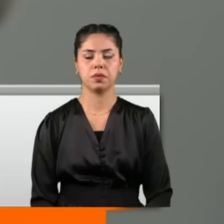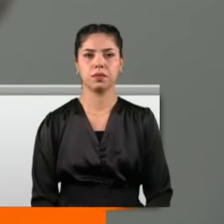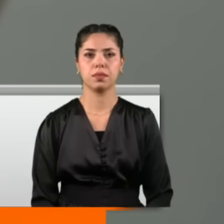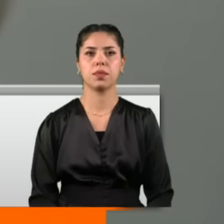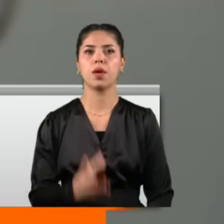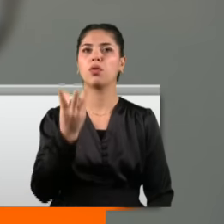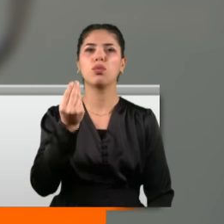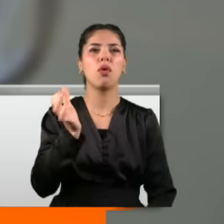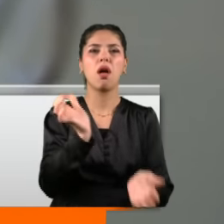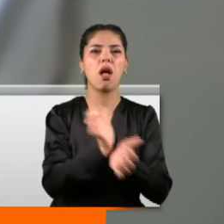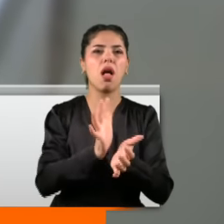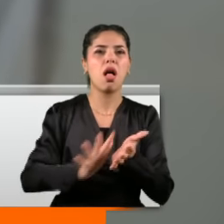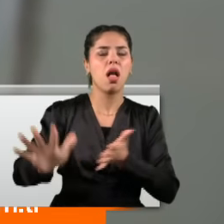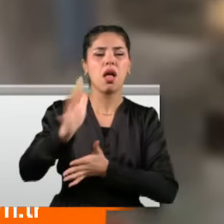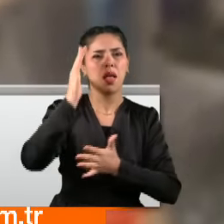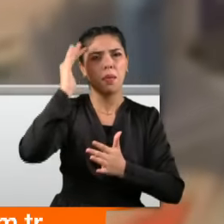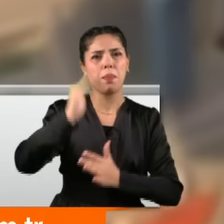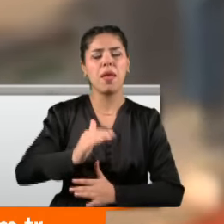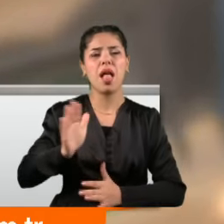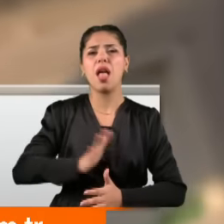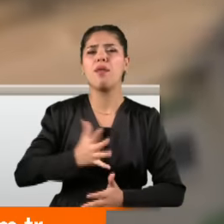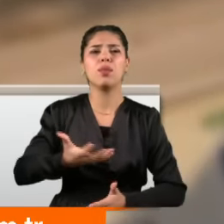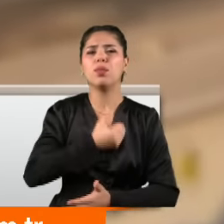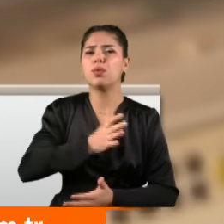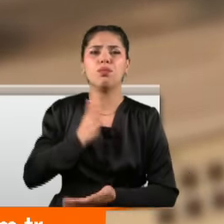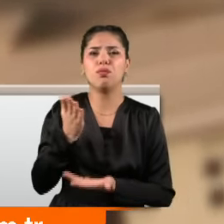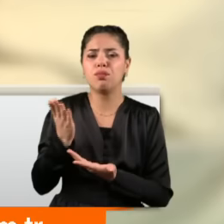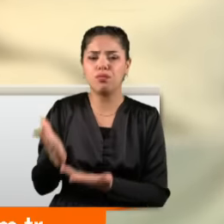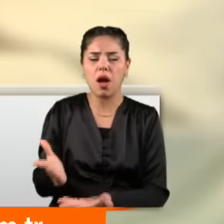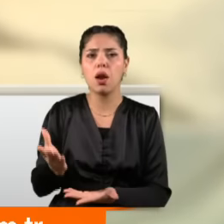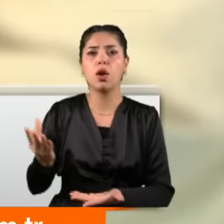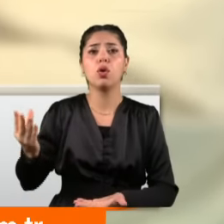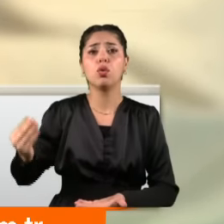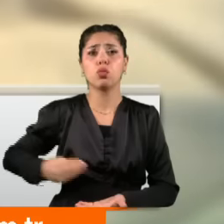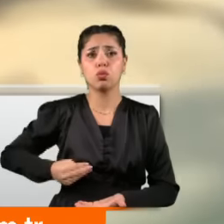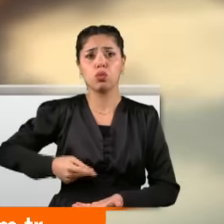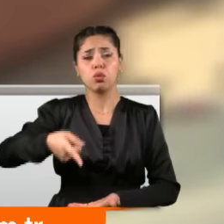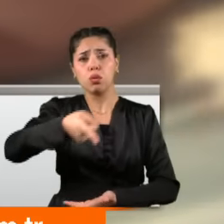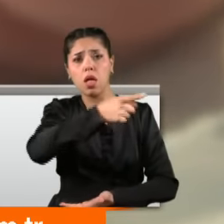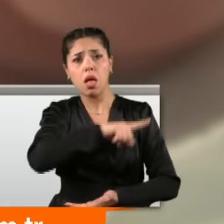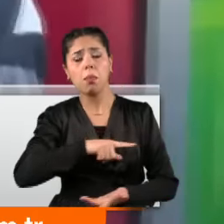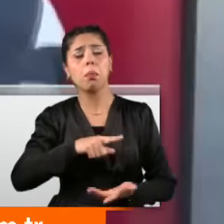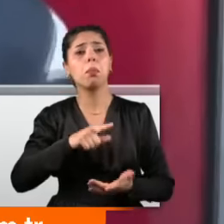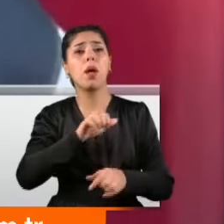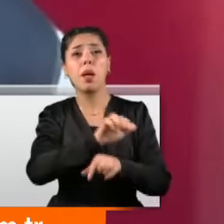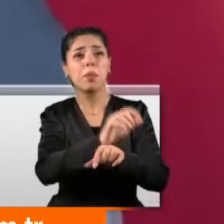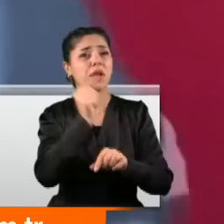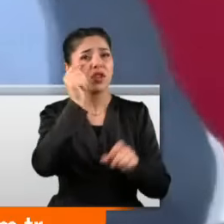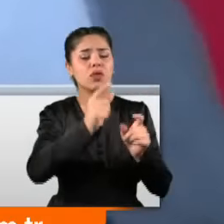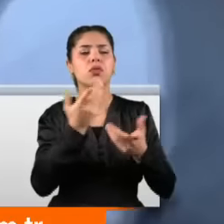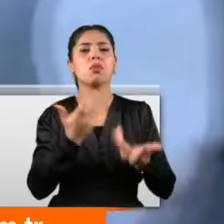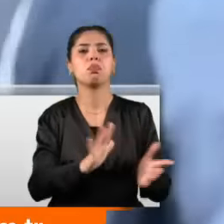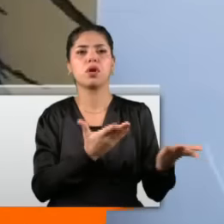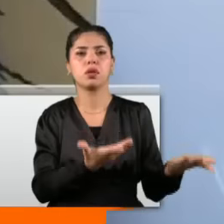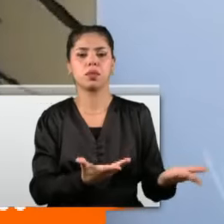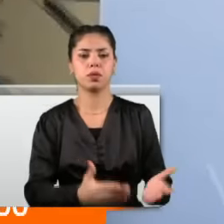Birçok aileyi evlat acısı yaşamaya mahkum ettiler. Ama suçlamaların hiçbirini kabul etmediler. Benim çocuğum burada